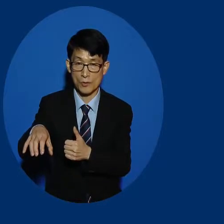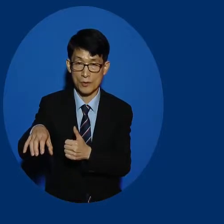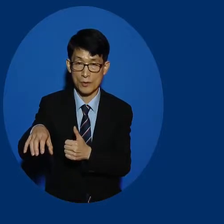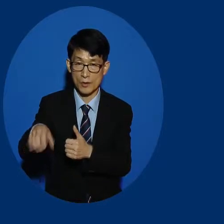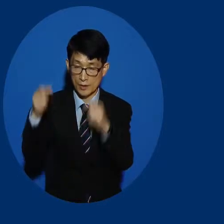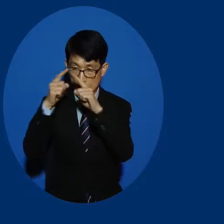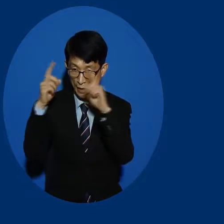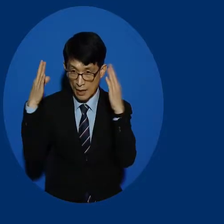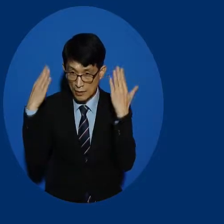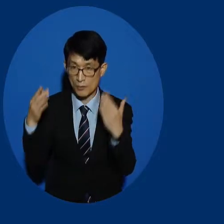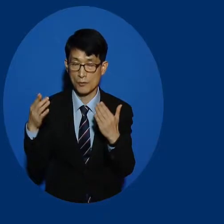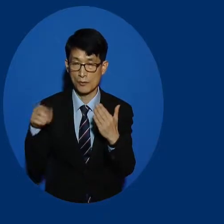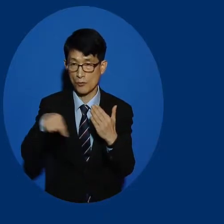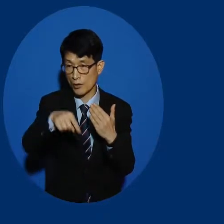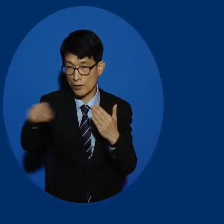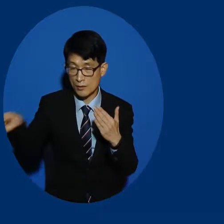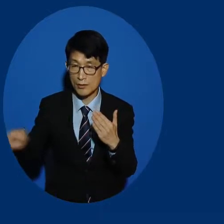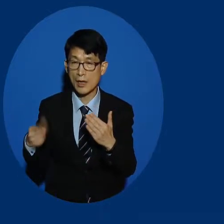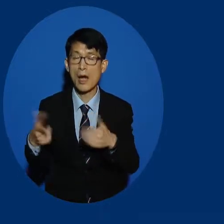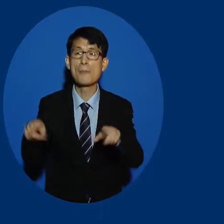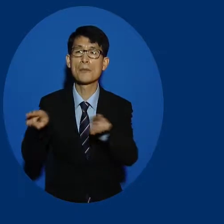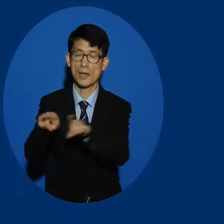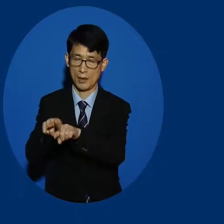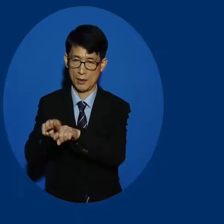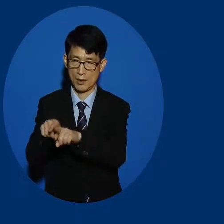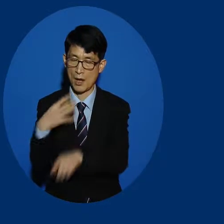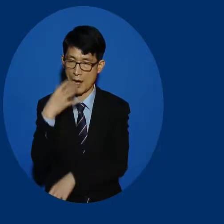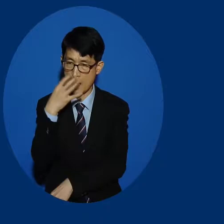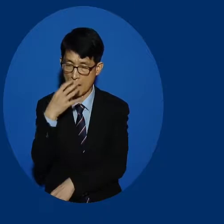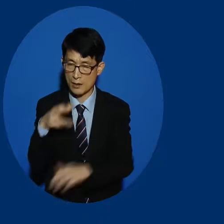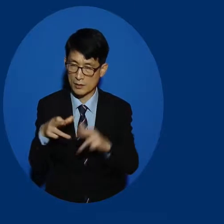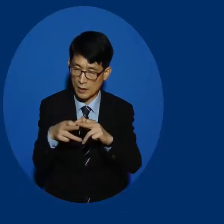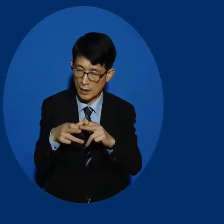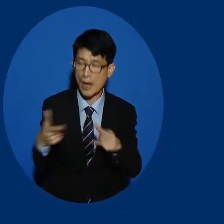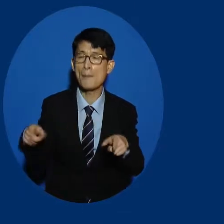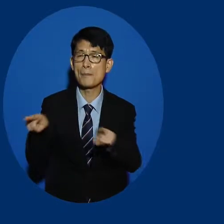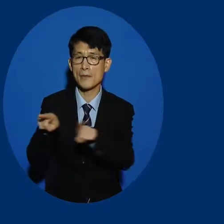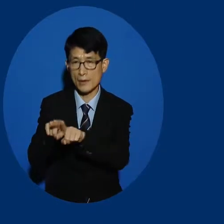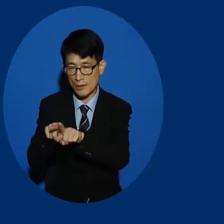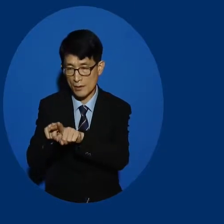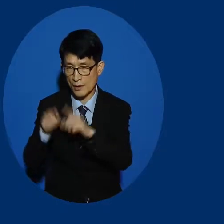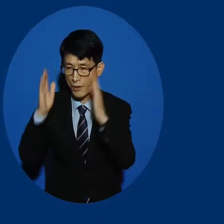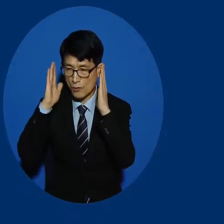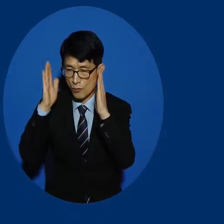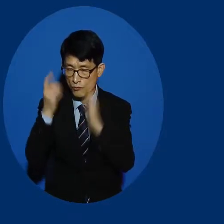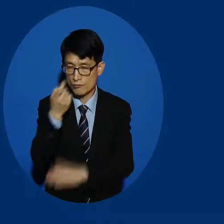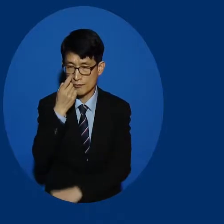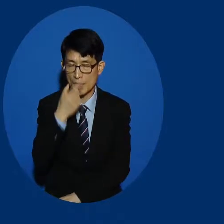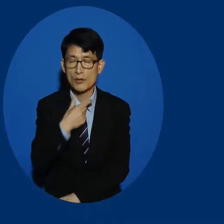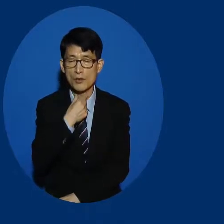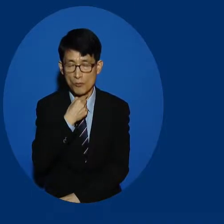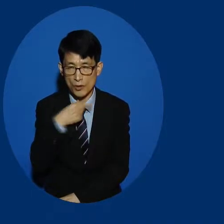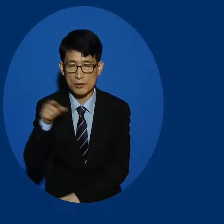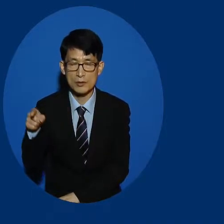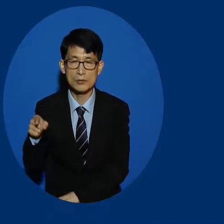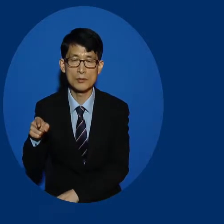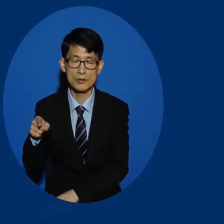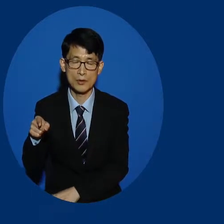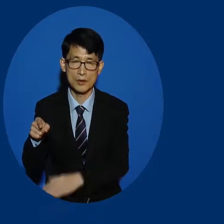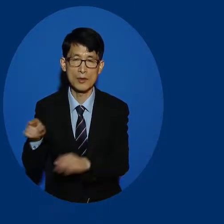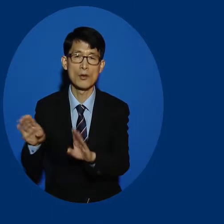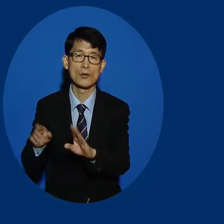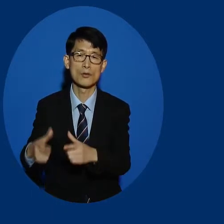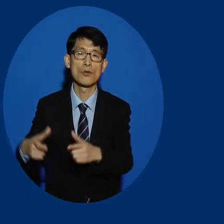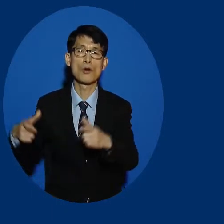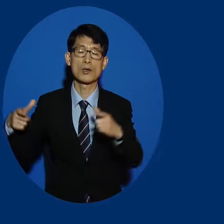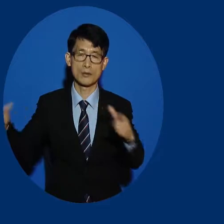비장애인들과 장애인들이 함께 교육받을 수 있는 그러한 프로그램들을 확대해 나가야 할 것이고요.